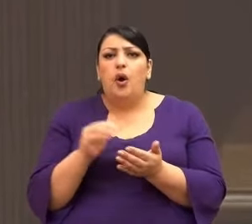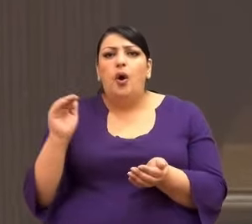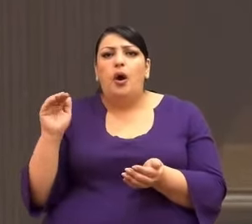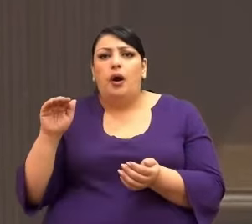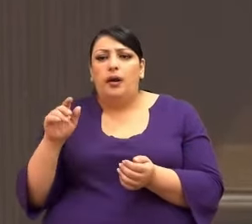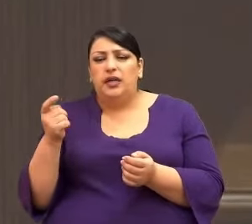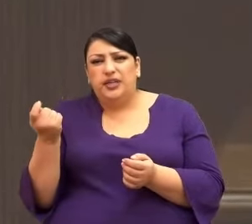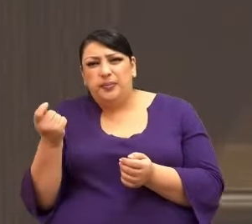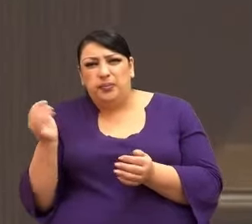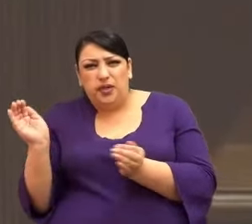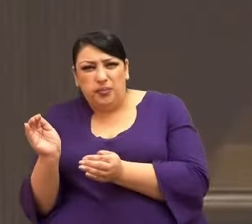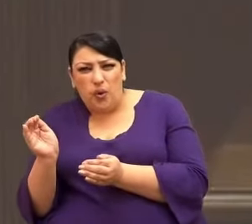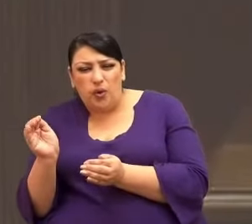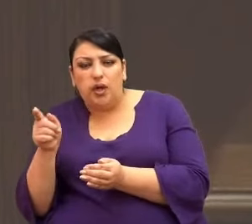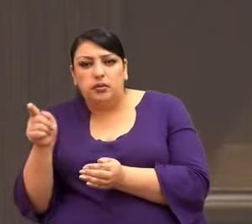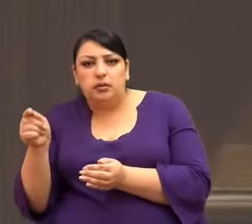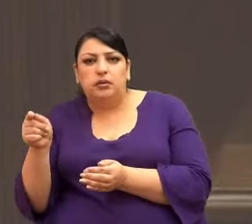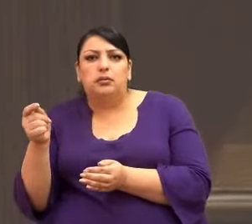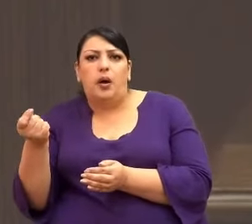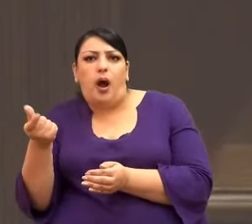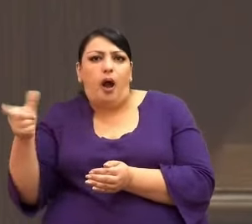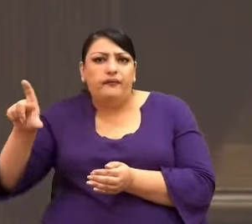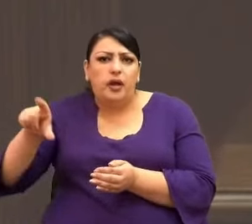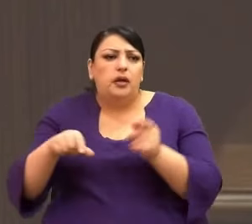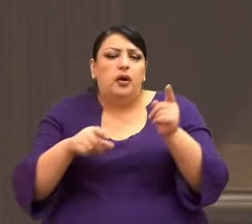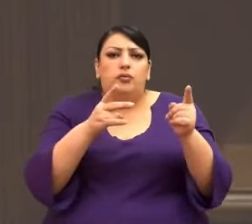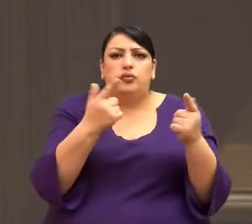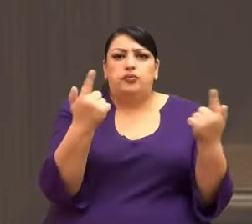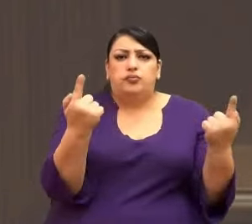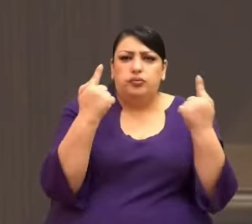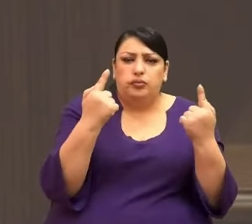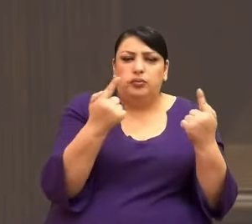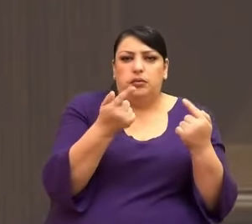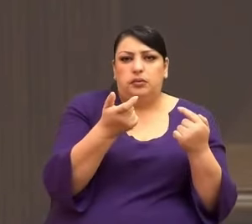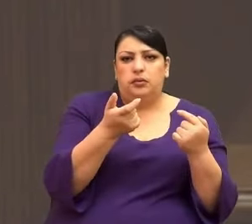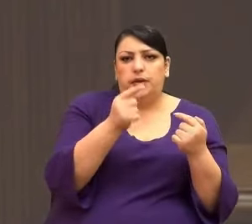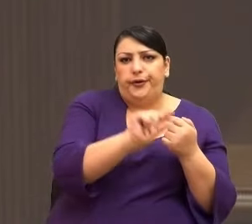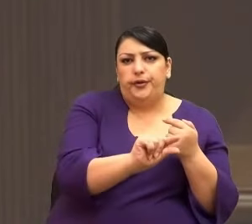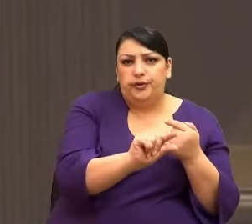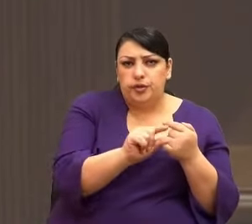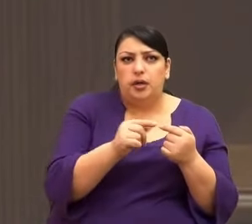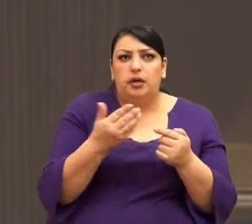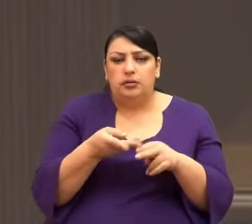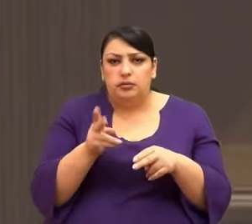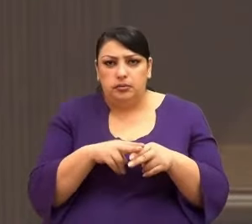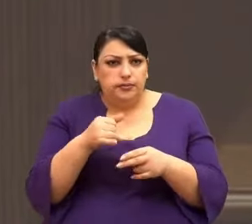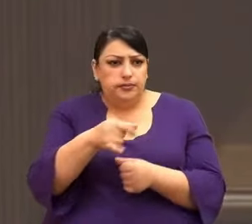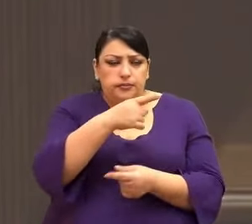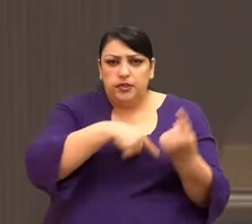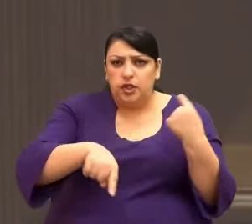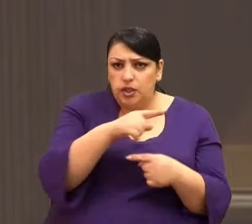անհավասար մրցակցության մեջ չմտնելու։ Ունենք ճիշտ հակառակ վիճակը, երբ որ խոշորները ամեն գնով թեր հայտարարում են իրենց իրացման